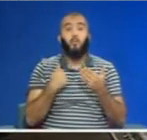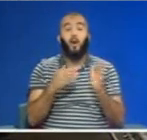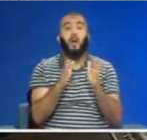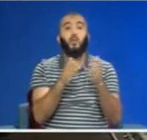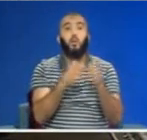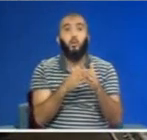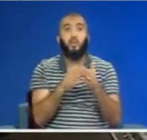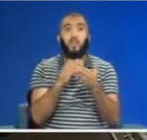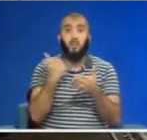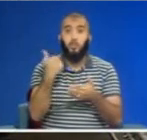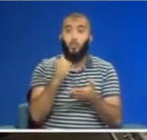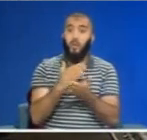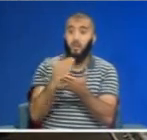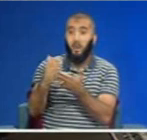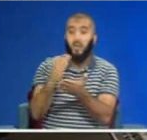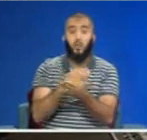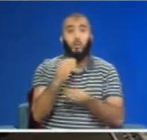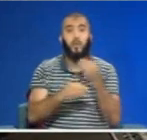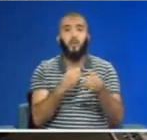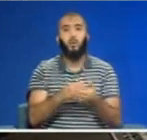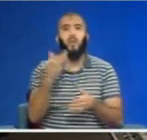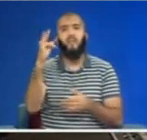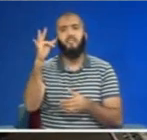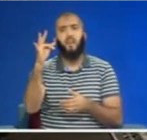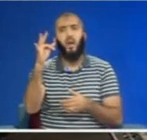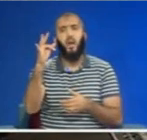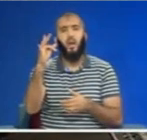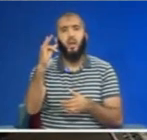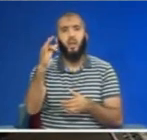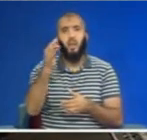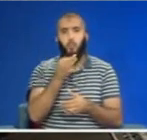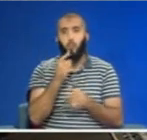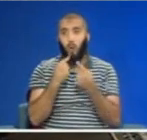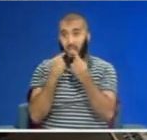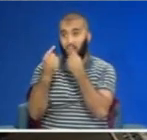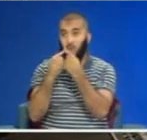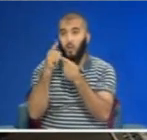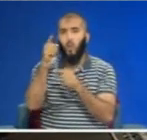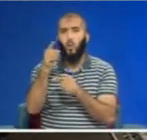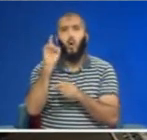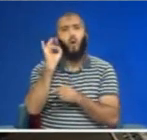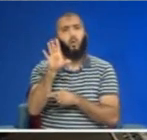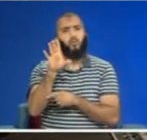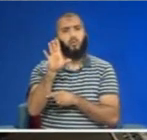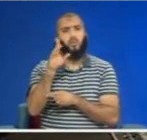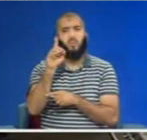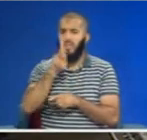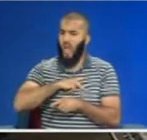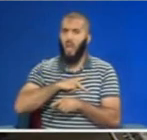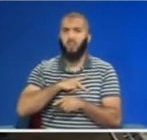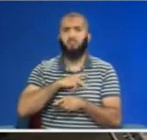واش راه يقول خوك الكبير؟ خويا الكبير انا فرد معاه قال لي بلي يعطاوني خوك بس ما نعطيهمش انا.